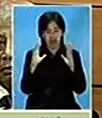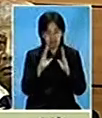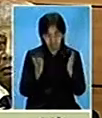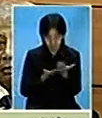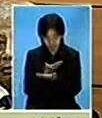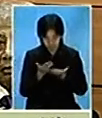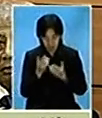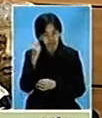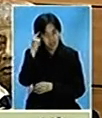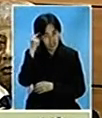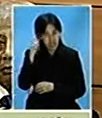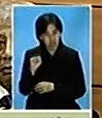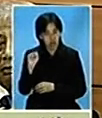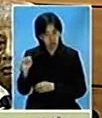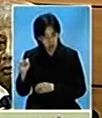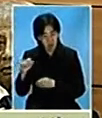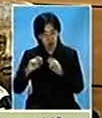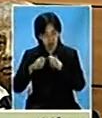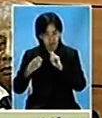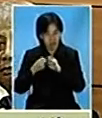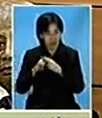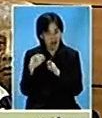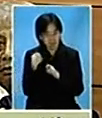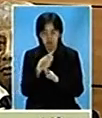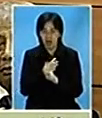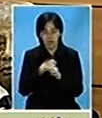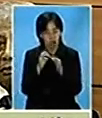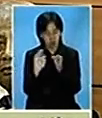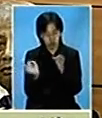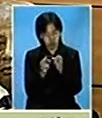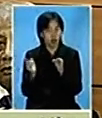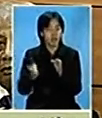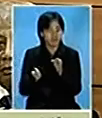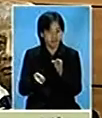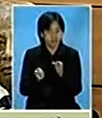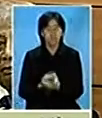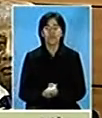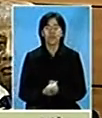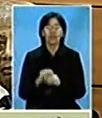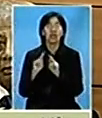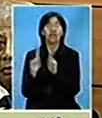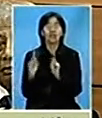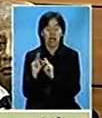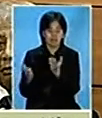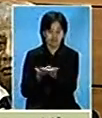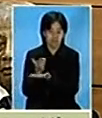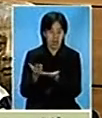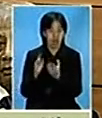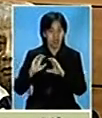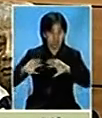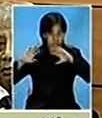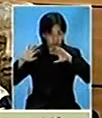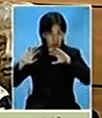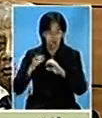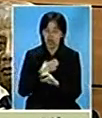างสภาผู้แทนราษฎรเนี่ยคงมีประเด็นกับปัญหานี้ว่าเขายืนยันมาตั้งแต่ชั้นของตัวกรรมการเองเนี่ยที่มาจากภาครัฐบาลเองเนี่ยก็